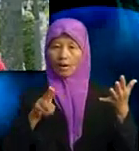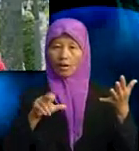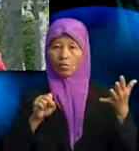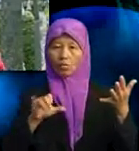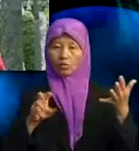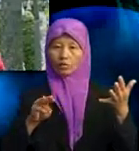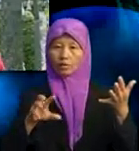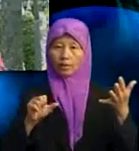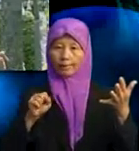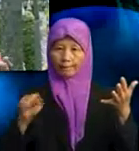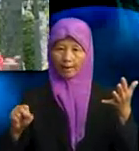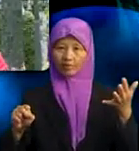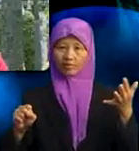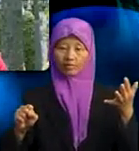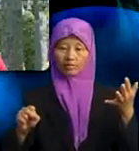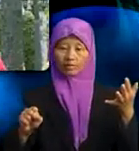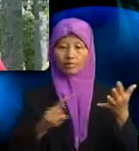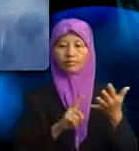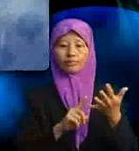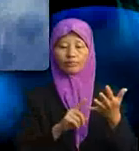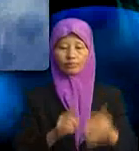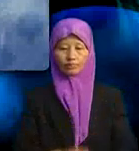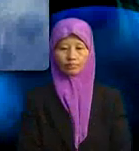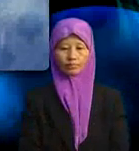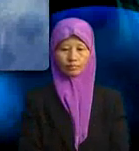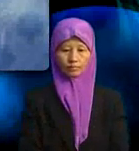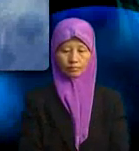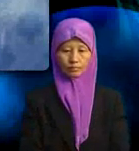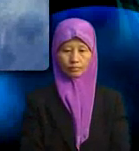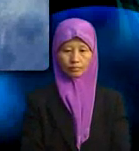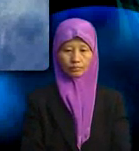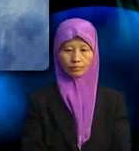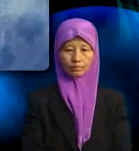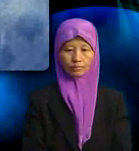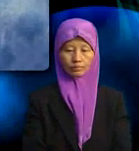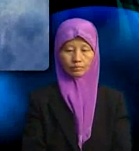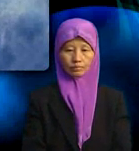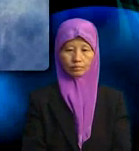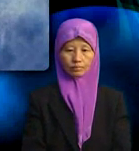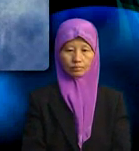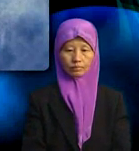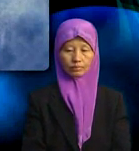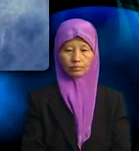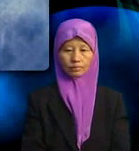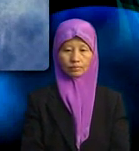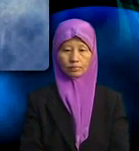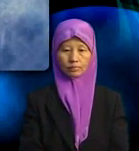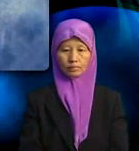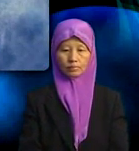ha, air musyamas lah. Air terbahagi kepada